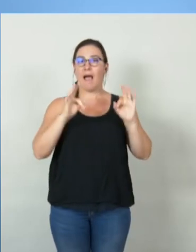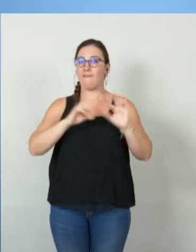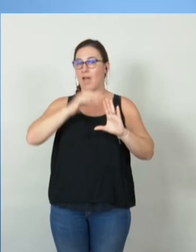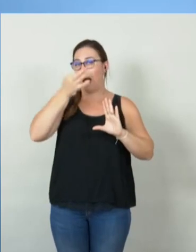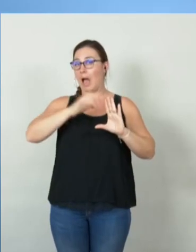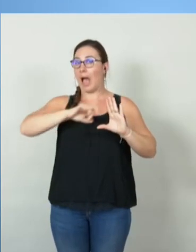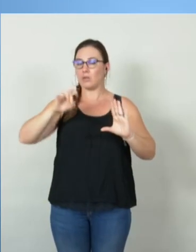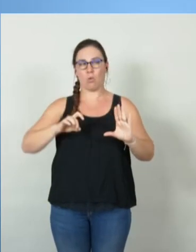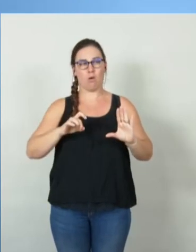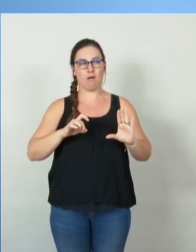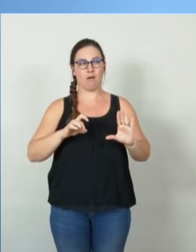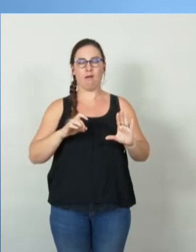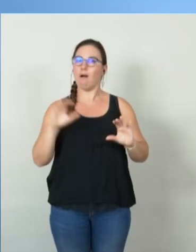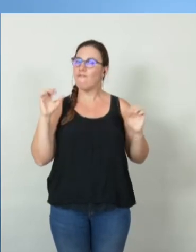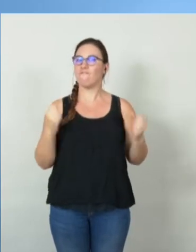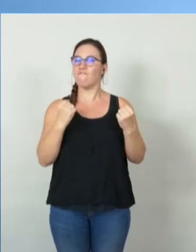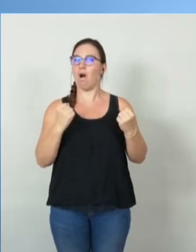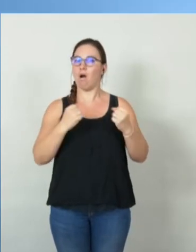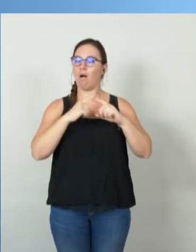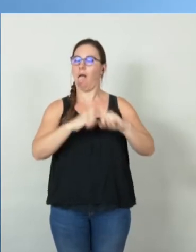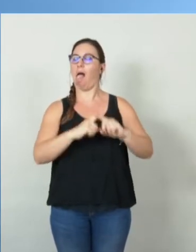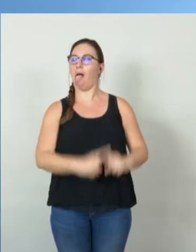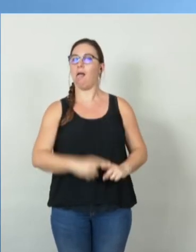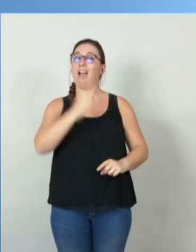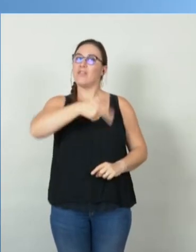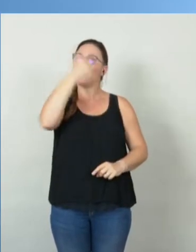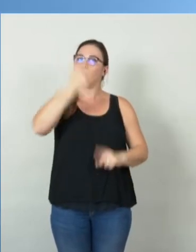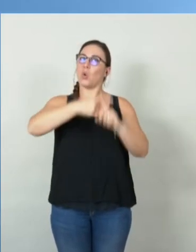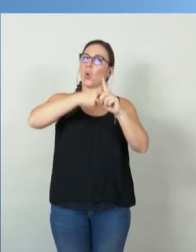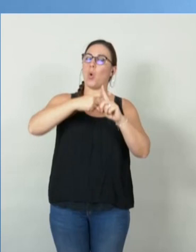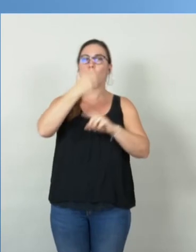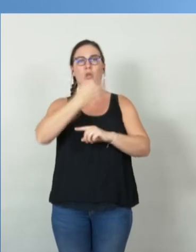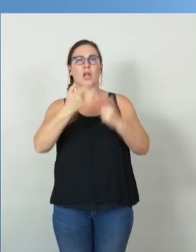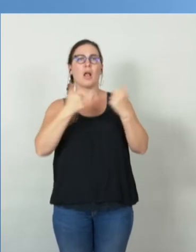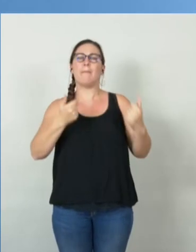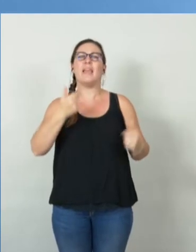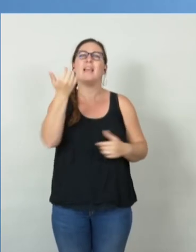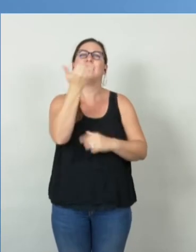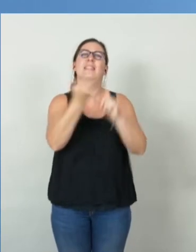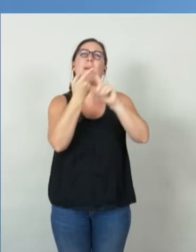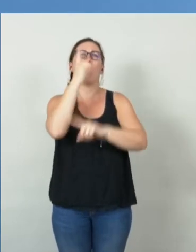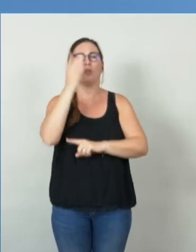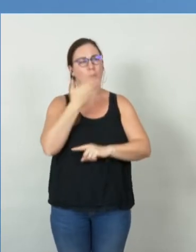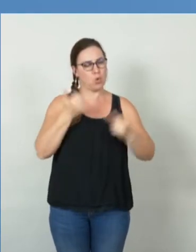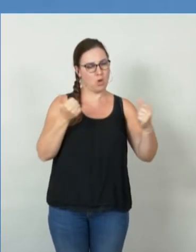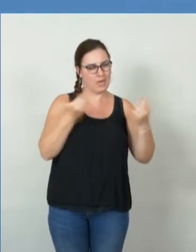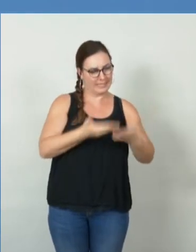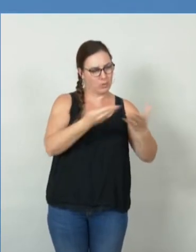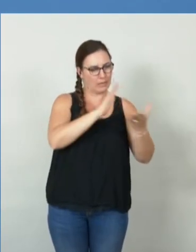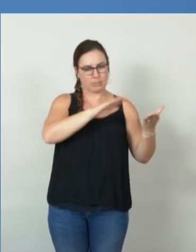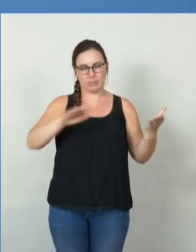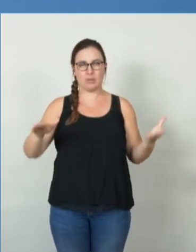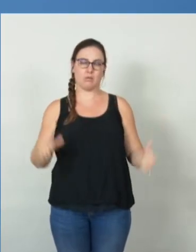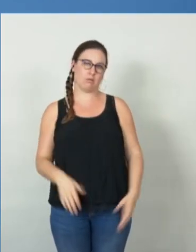êtes très fort pour argumenter en disant que il y a des ratio nationaux mais enfin ça compte pas il faut voir au cas par cas moi je trouve ça assez cocasse je pense que